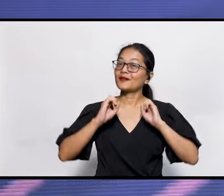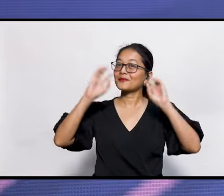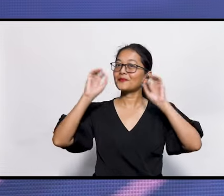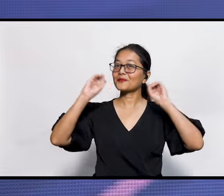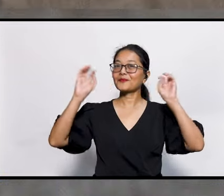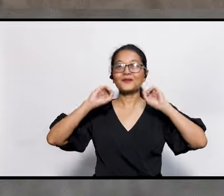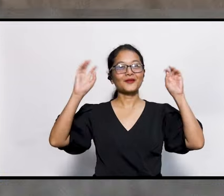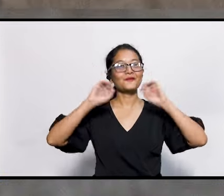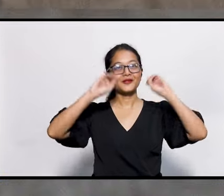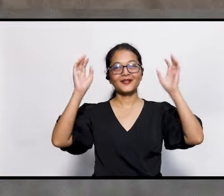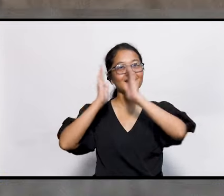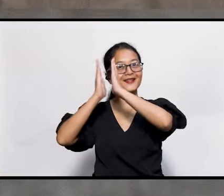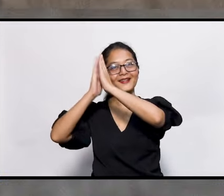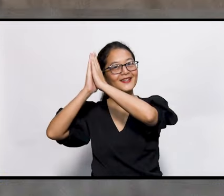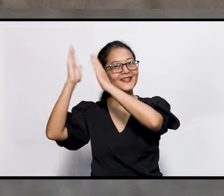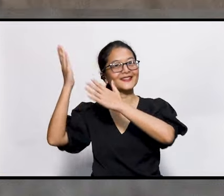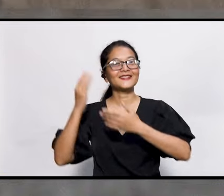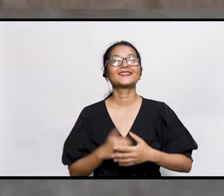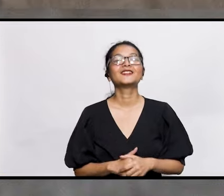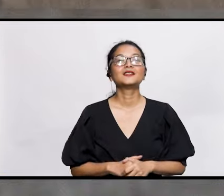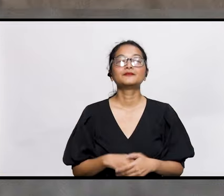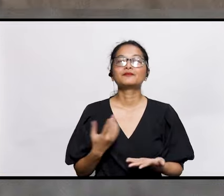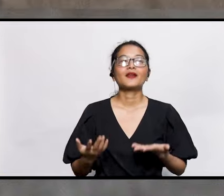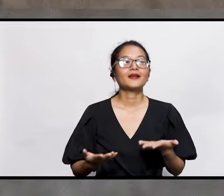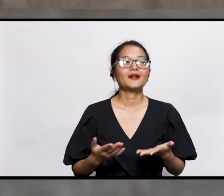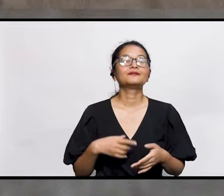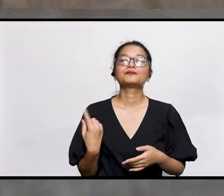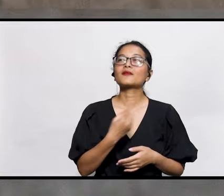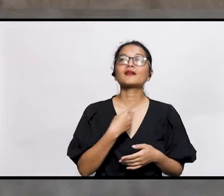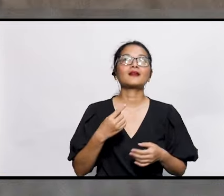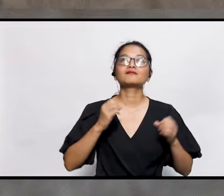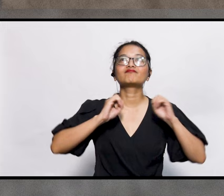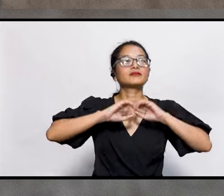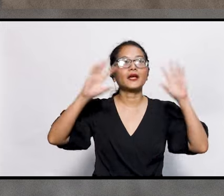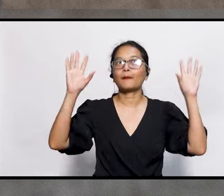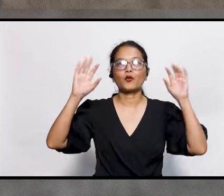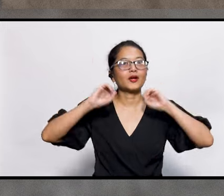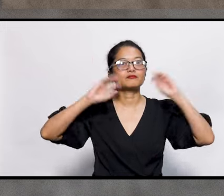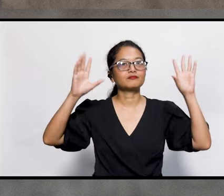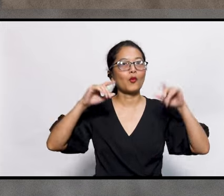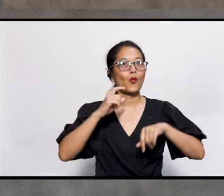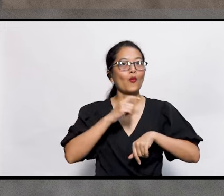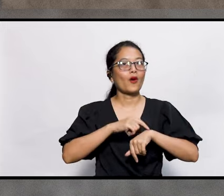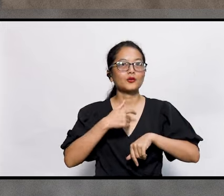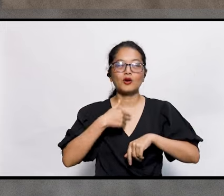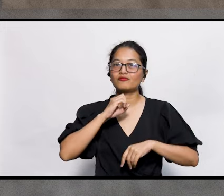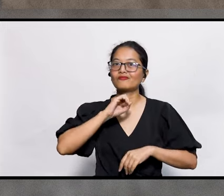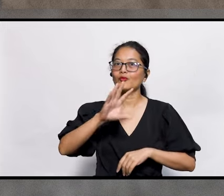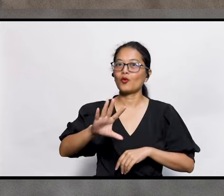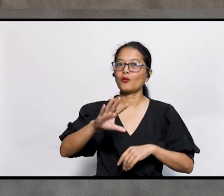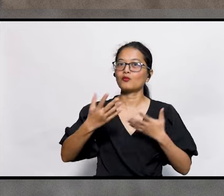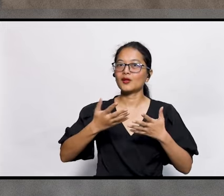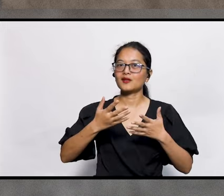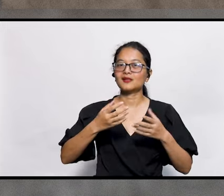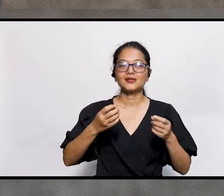karawati shot of praise Nah kita Dihebohkan saat saya berkhotbah ini eh puluhan ratusan If